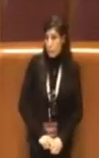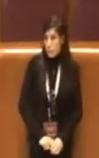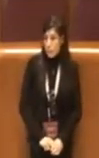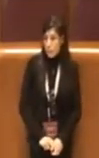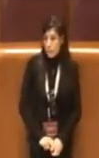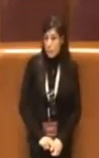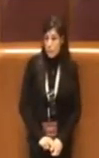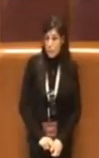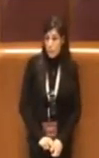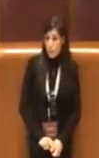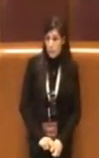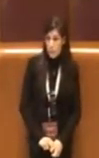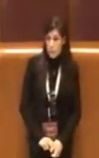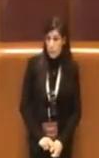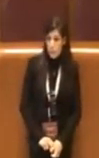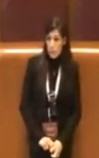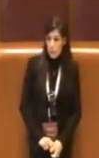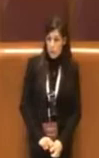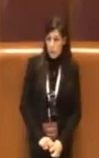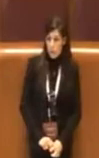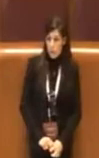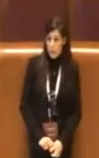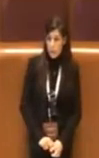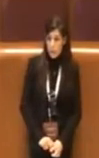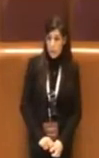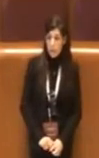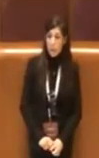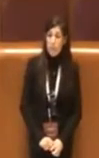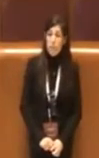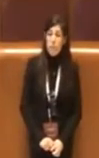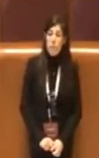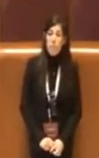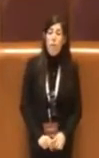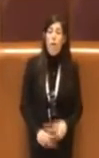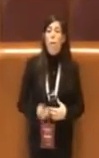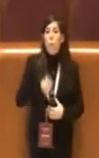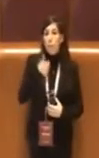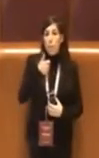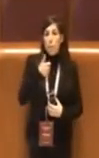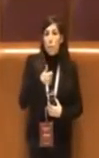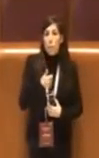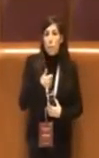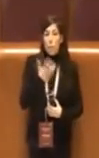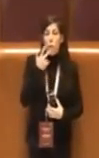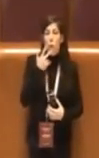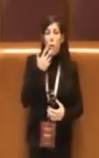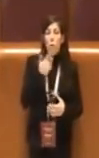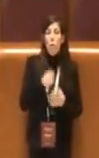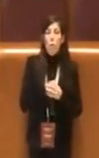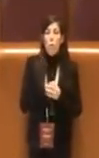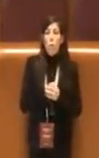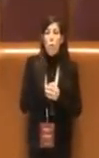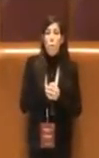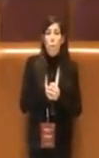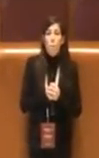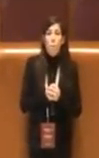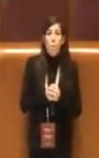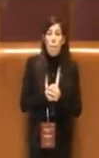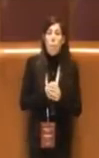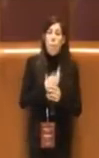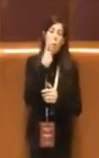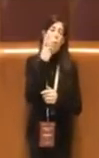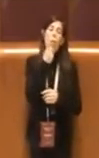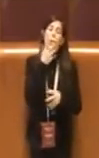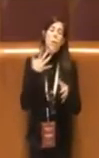Sì, ho capito. Vabbè. Dunque, innanzitutto volevo rispondere. E faccio un unico intervento